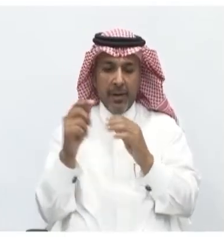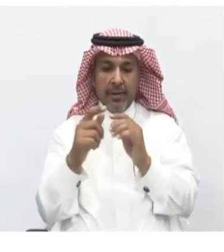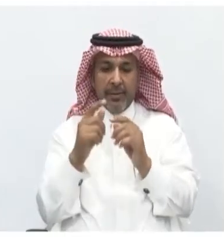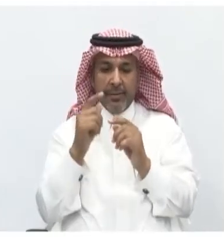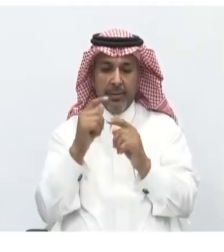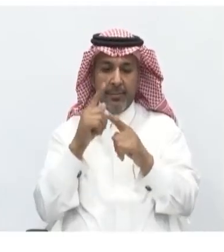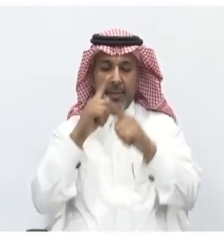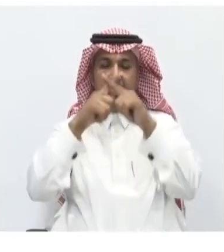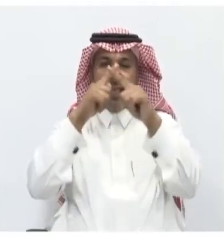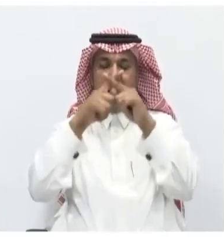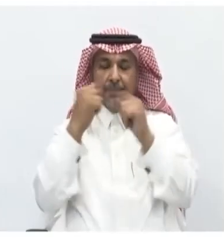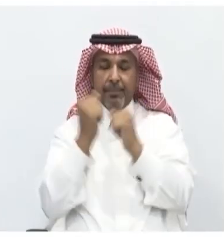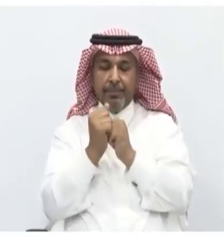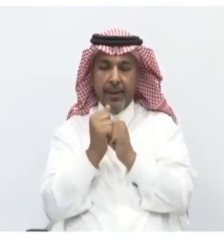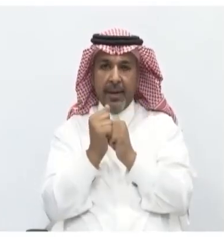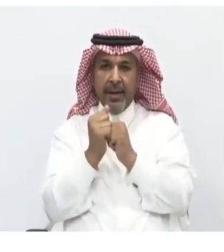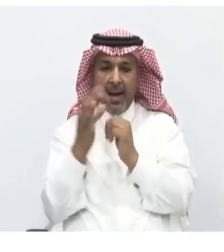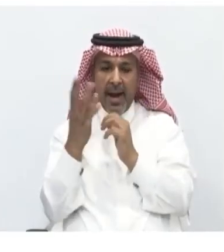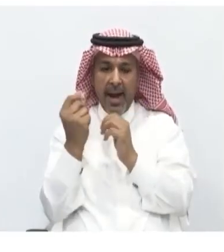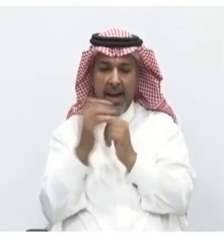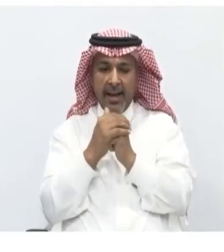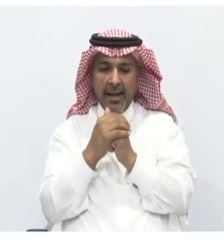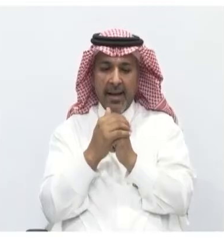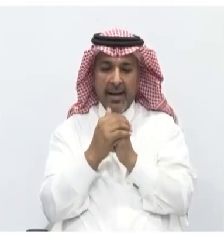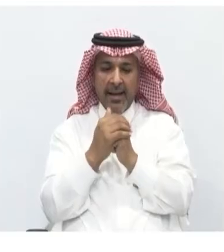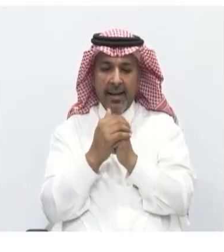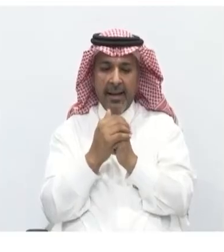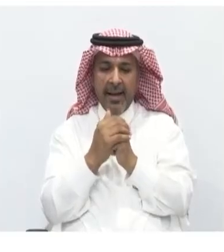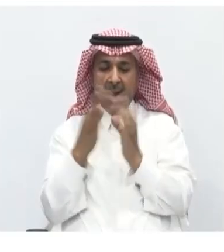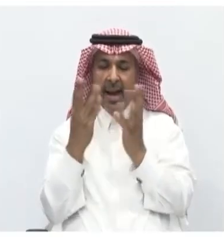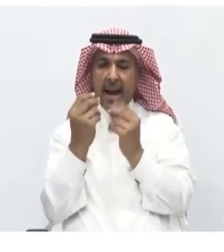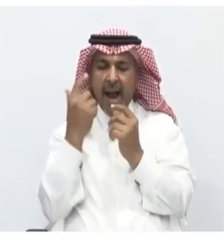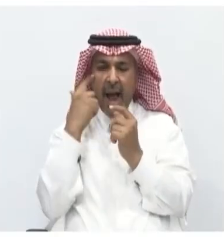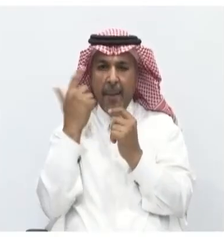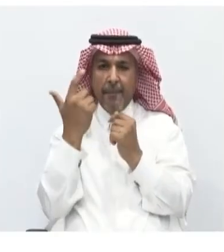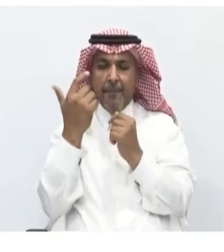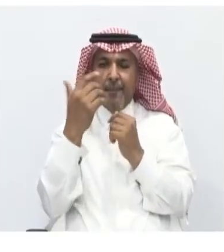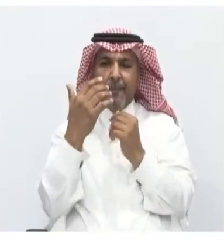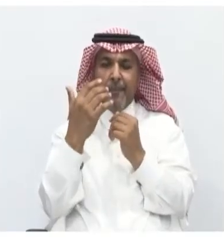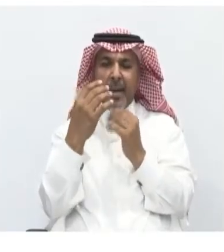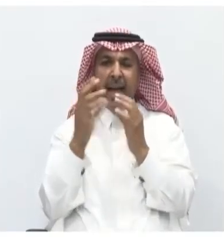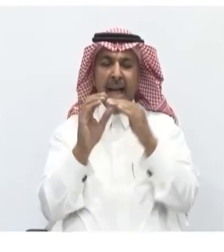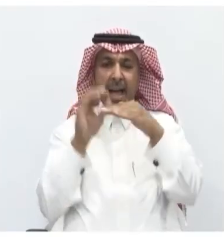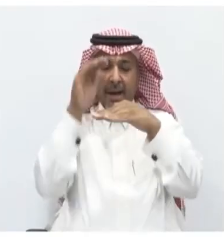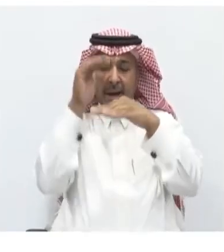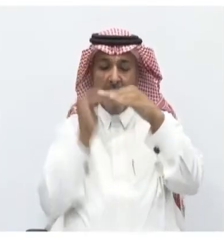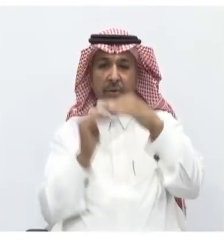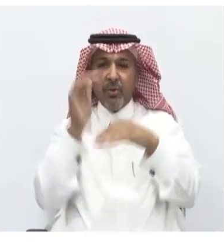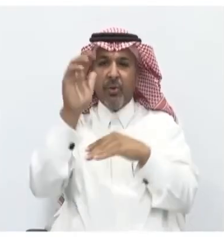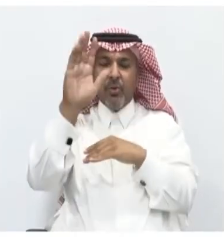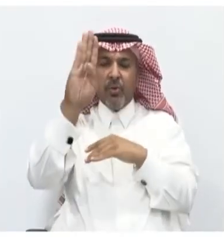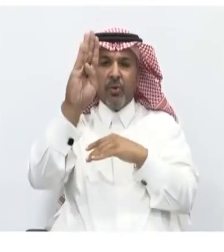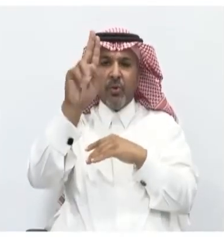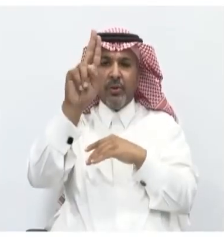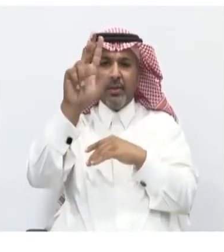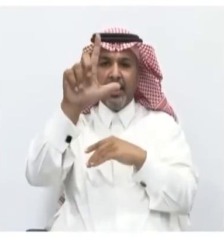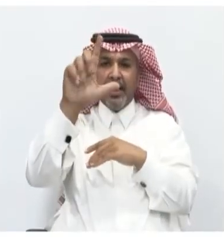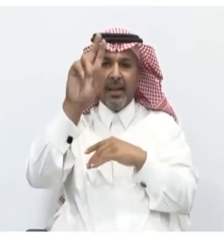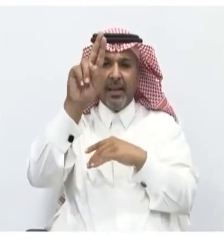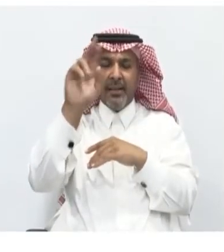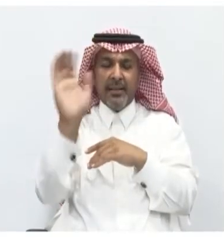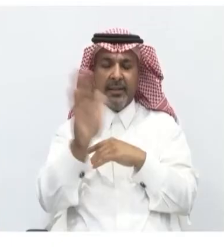ستضرب في الكتله الموليه الكتله الموليه عباره عن كتله العنصر على واحد مول